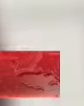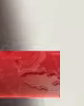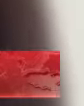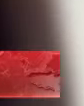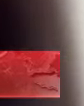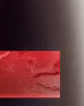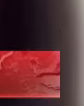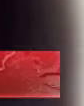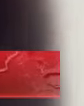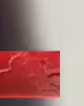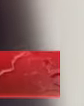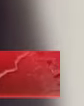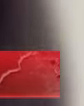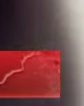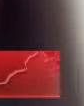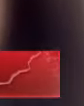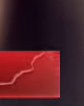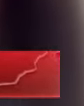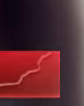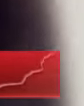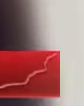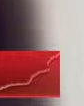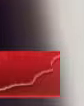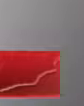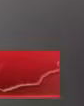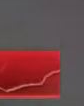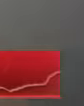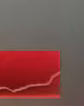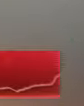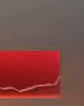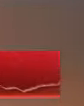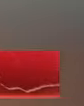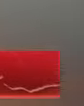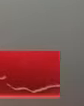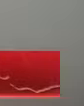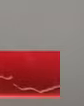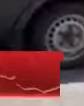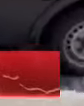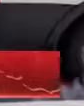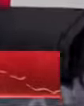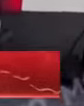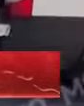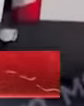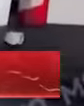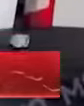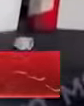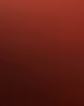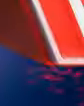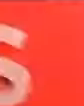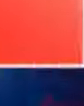устроили перестрелку, погром. Погибли молодые ребята. Кто организовал нападение на популярный